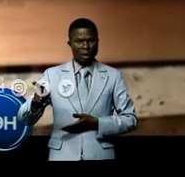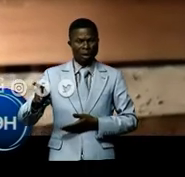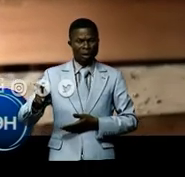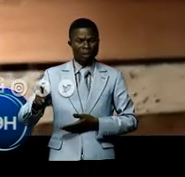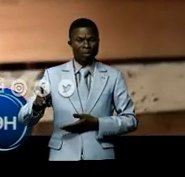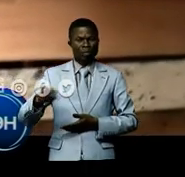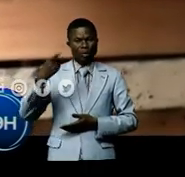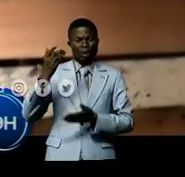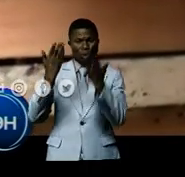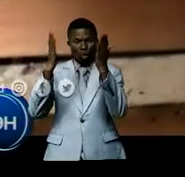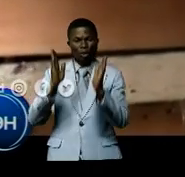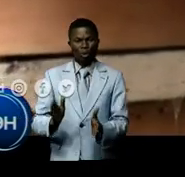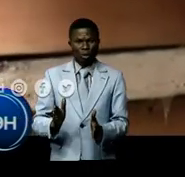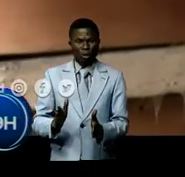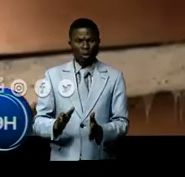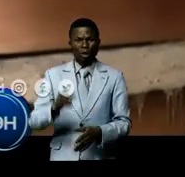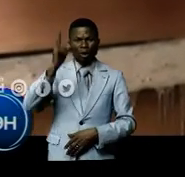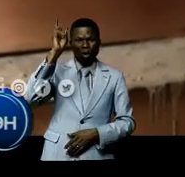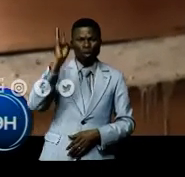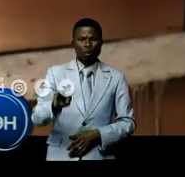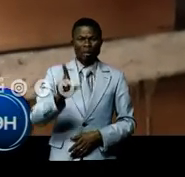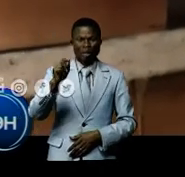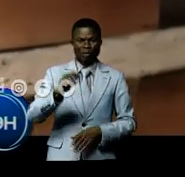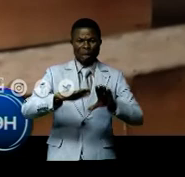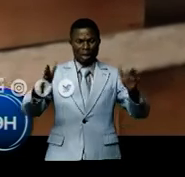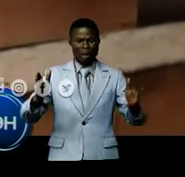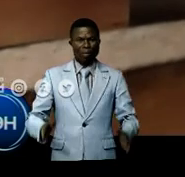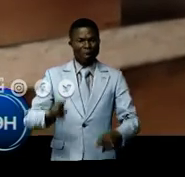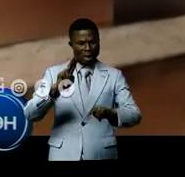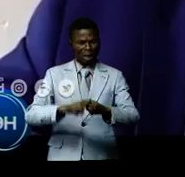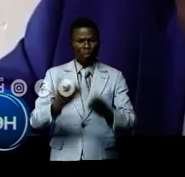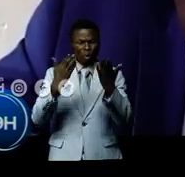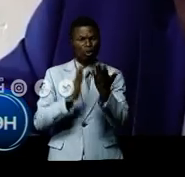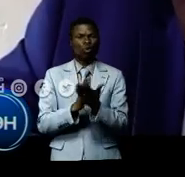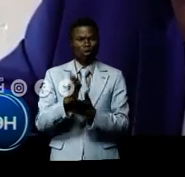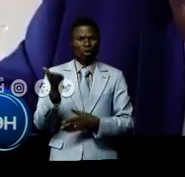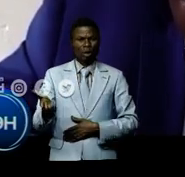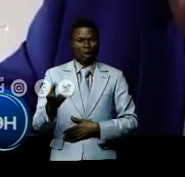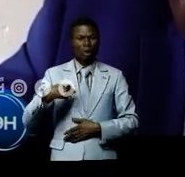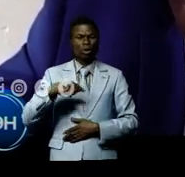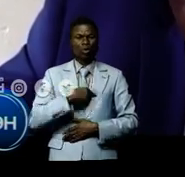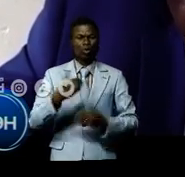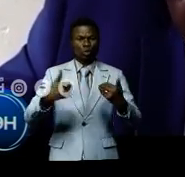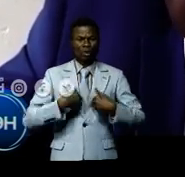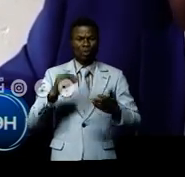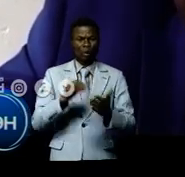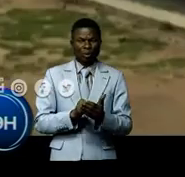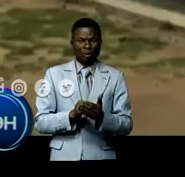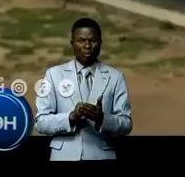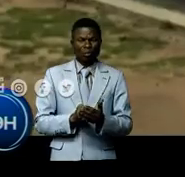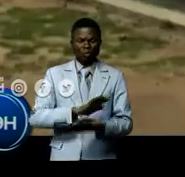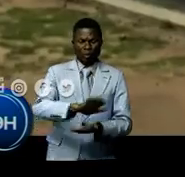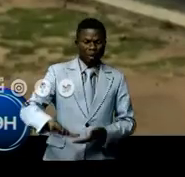côté des étudiants, 300 bancs pour qu'ils étudient dans de bonnes conditions. Nous avons fait le